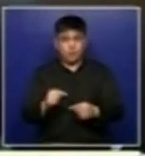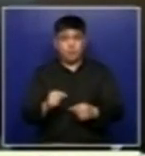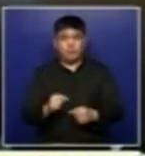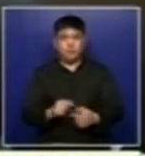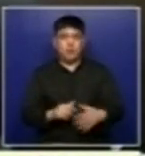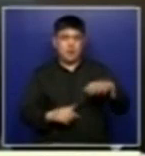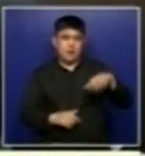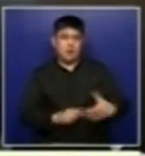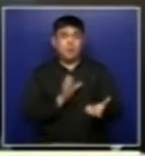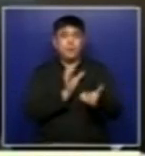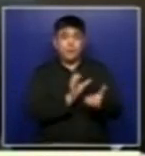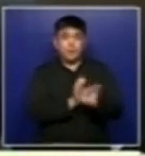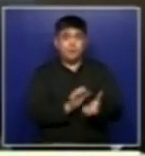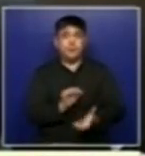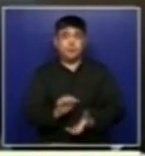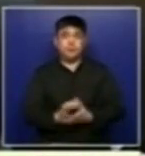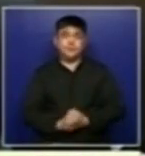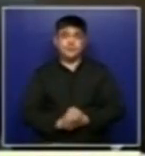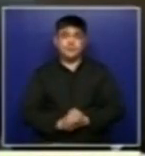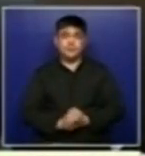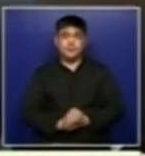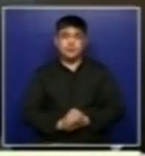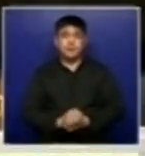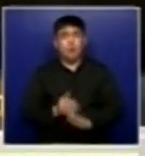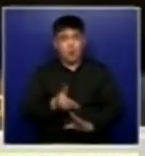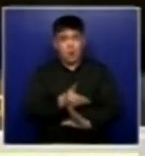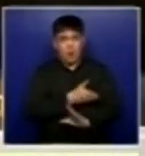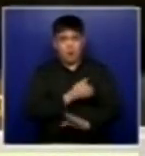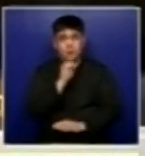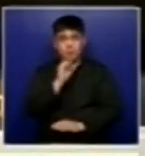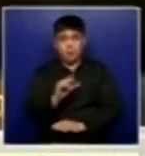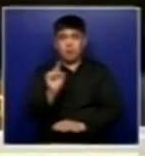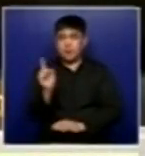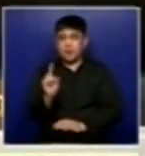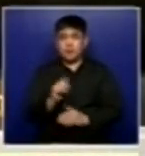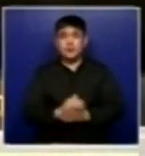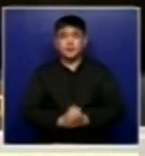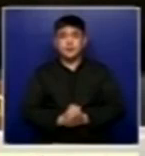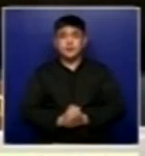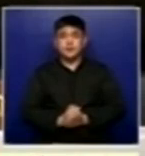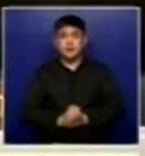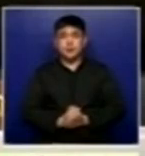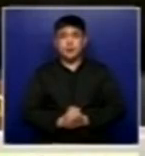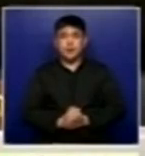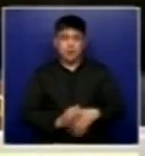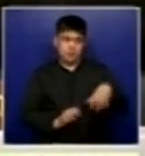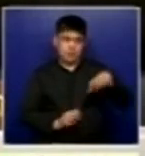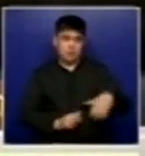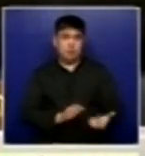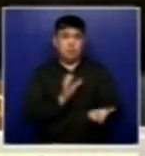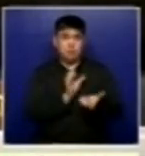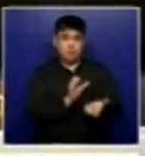อนการพนันในวันนี้ท่านประธานครับก่อนอื่นขออนุญาตกราบเรียนท่านประธานว่าในเรื่องของบ่อนการพนันนั้นท่านรัฐม